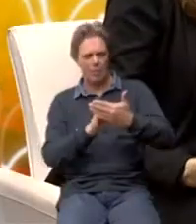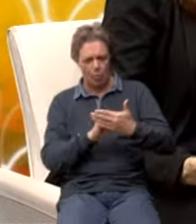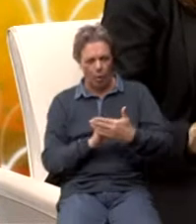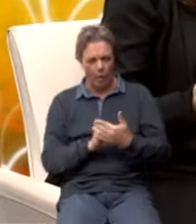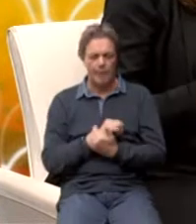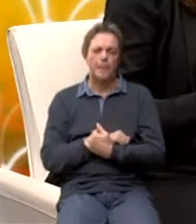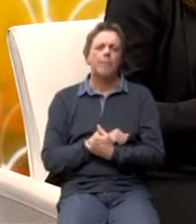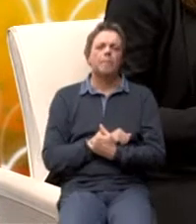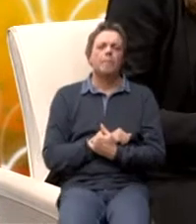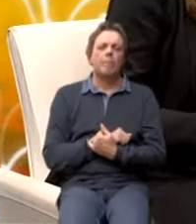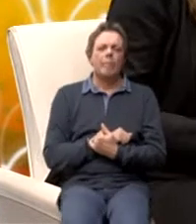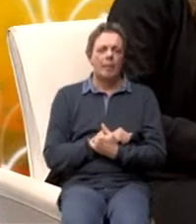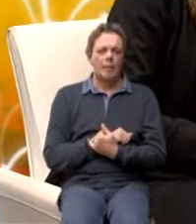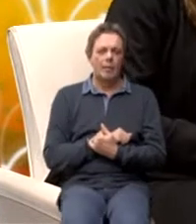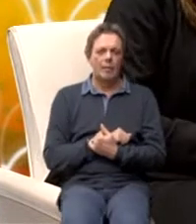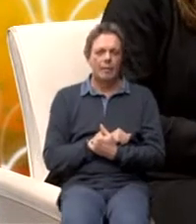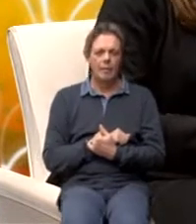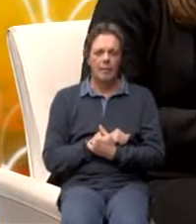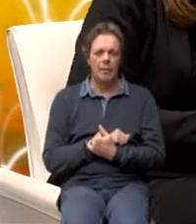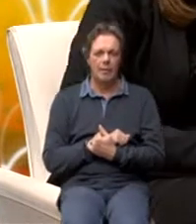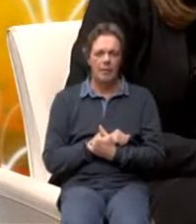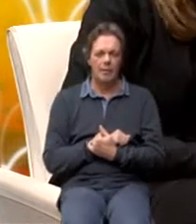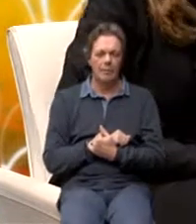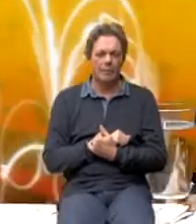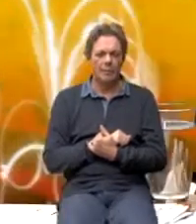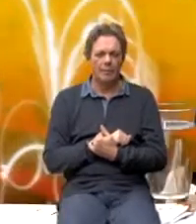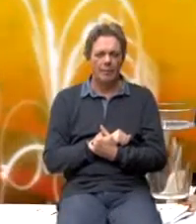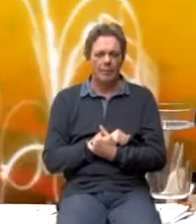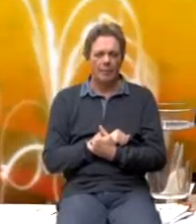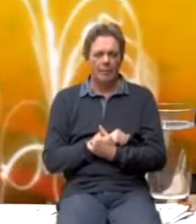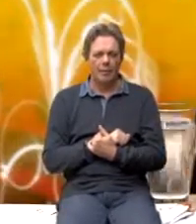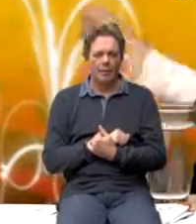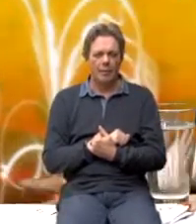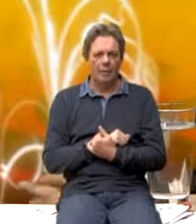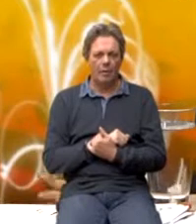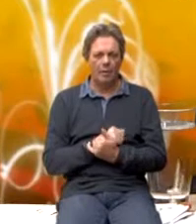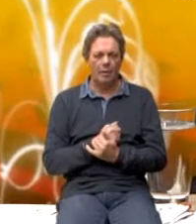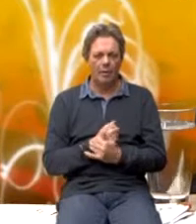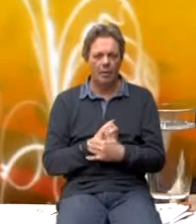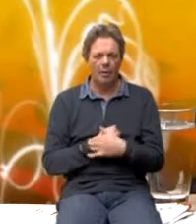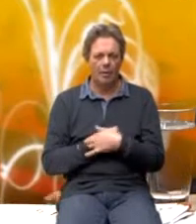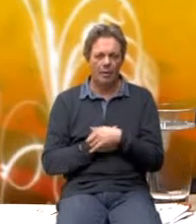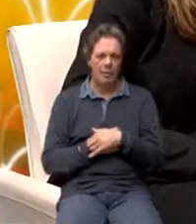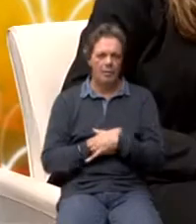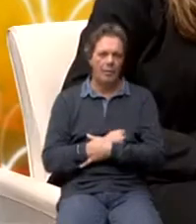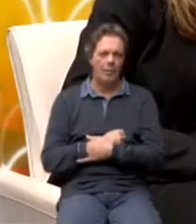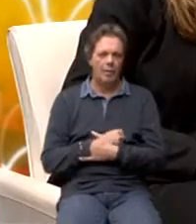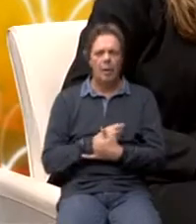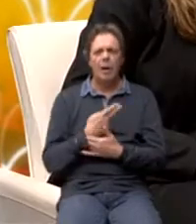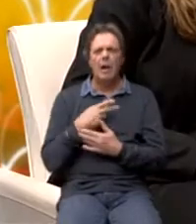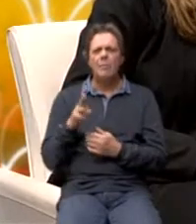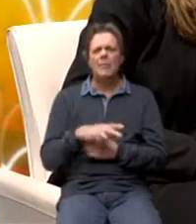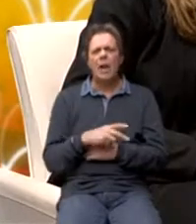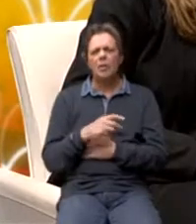kod. Imamo 10 minuta, a ja dotaknula sam namjenice zastupnice. Ja bi ipak još se vratio